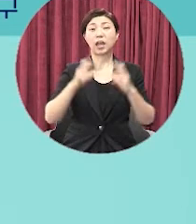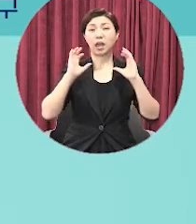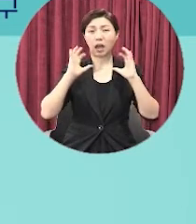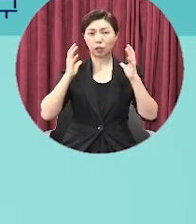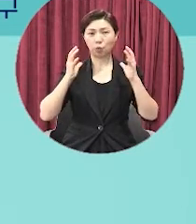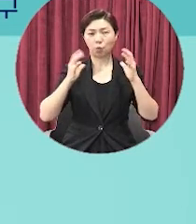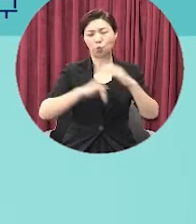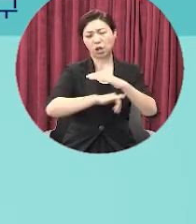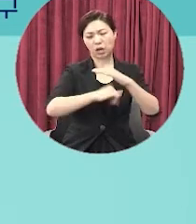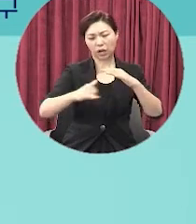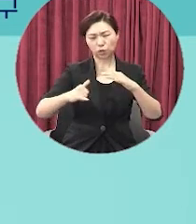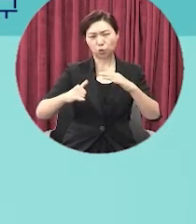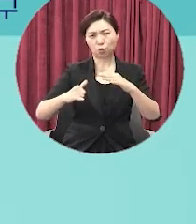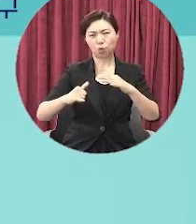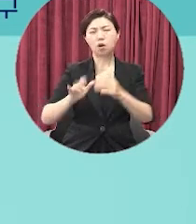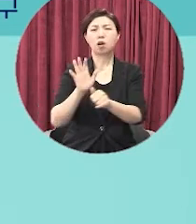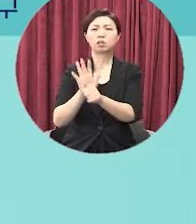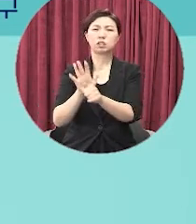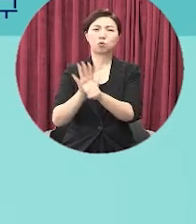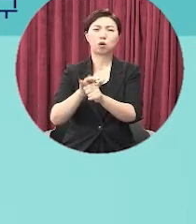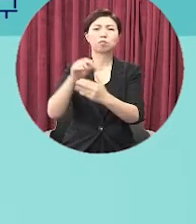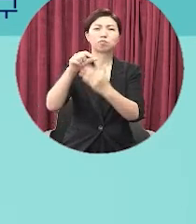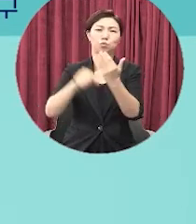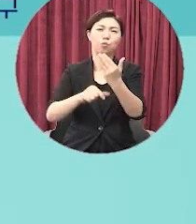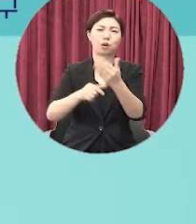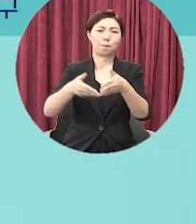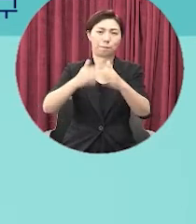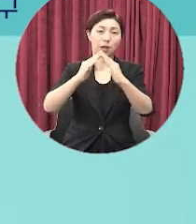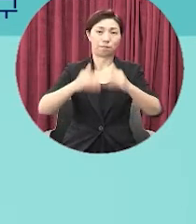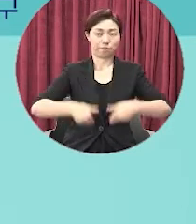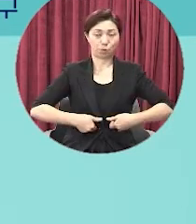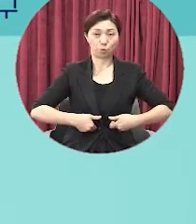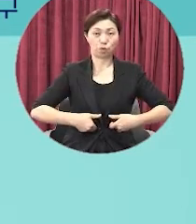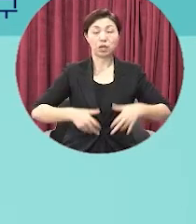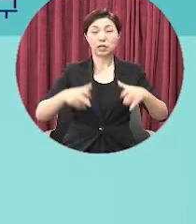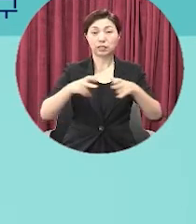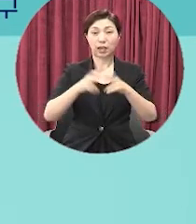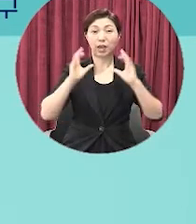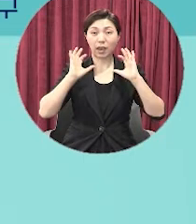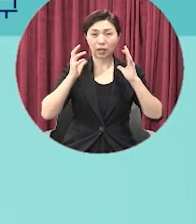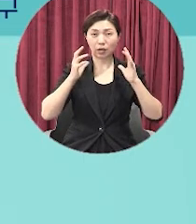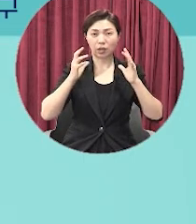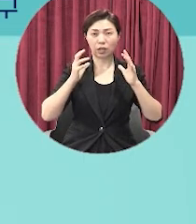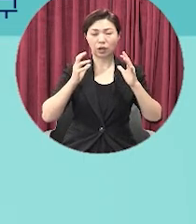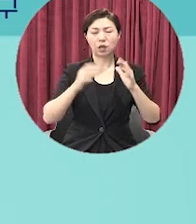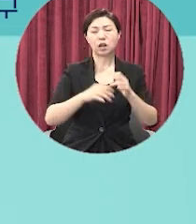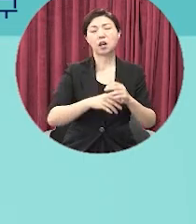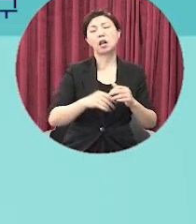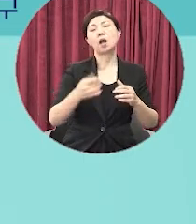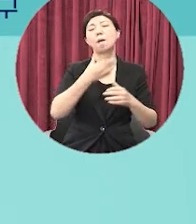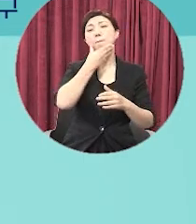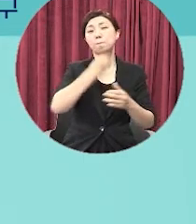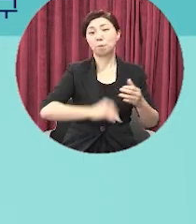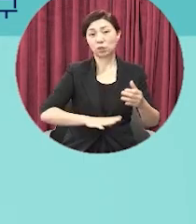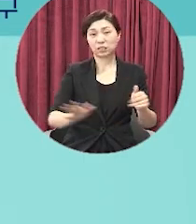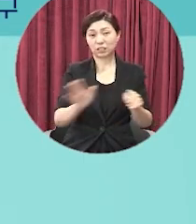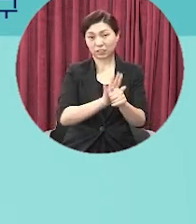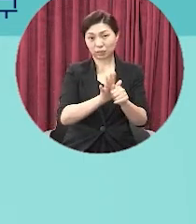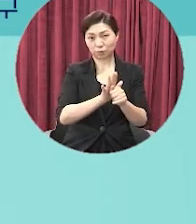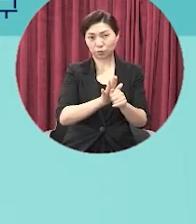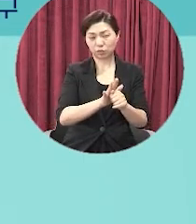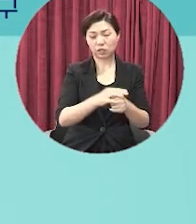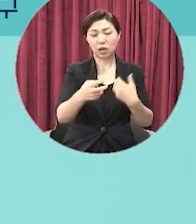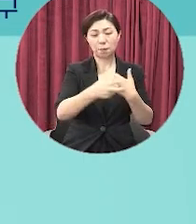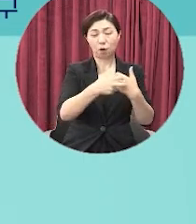필요하다 라는 것도 생각해 볼 수 있었습니다 그래서 장애아동을 위한 건강보험 빨리 위한 협력 단위로서 는 의료기관